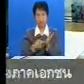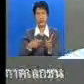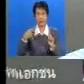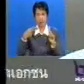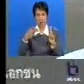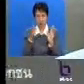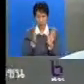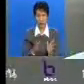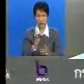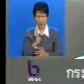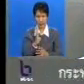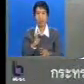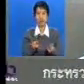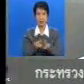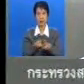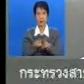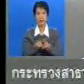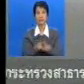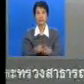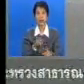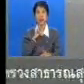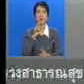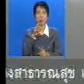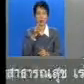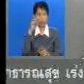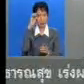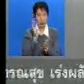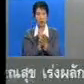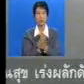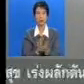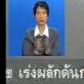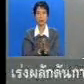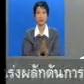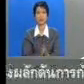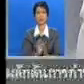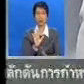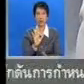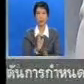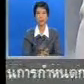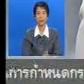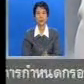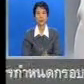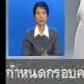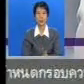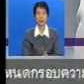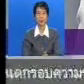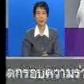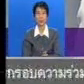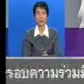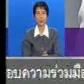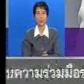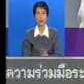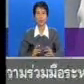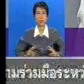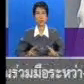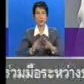อีก4คนที่ถูกทำร้ายร่างกายต่างเดินทางเข้าแจ้งความร้องทุกข์ ส่วนข่าวที่ว่าชุดเฉพาะกิจ